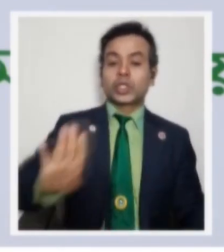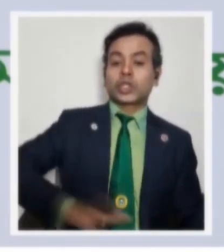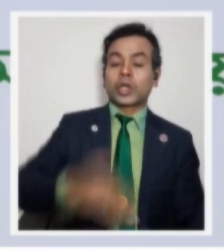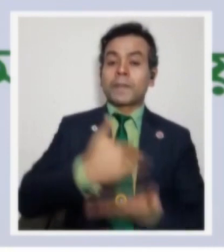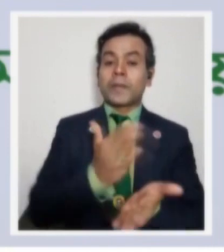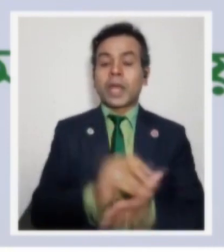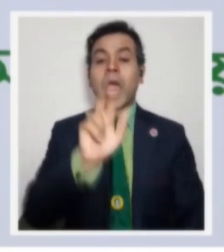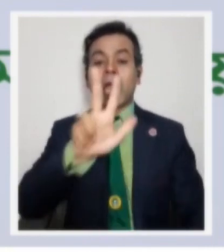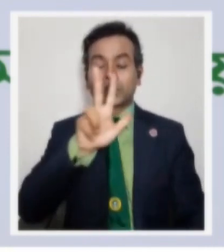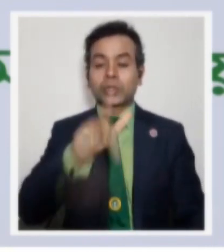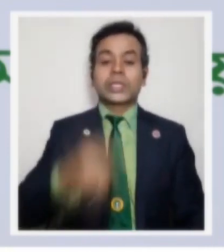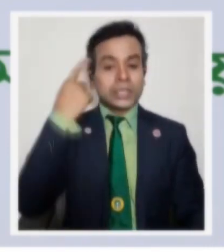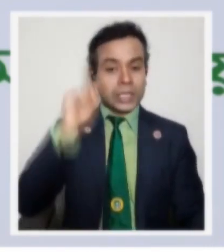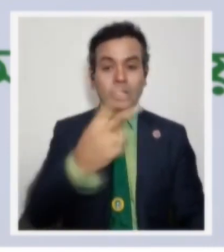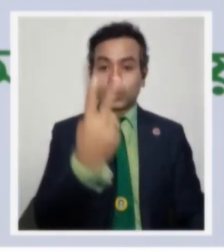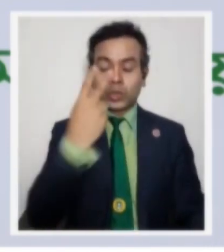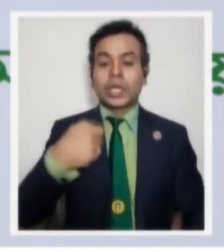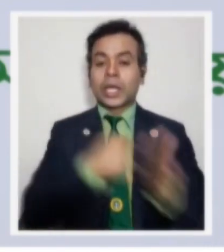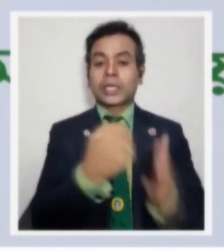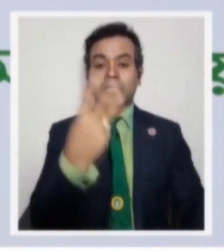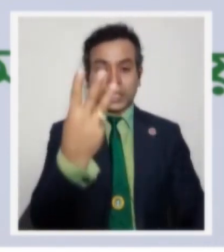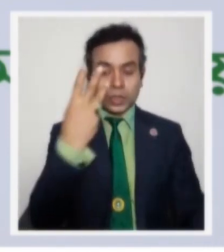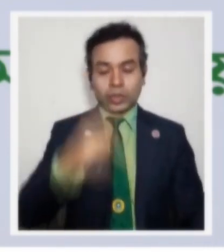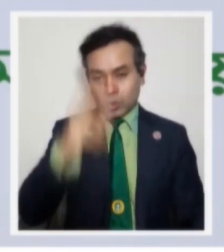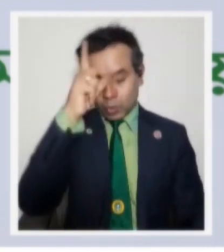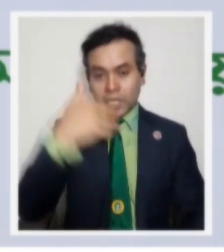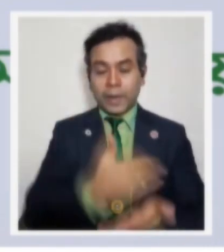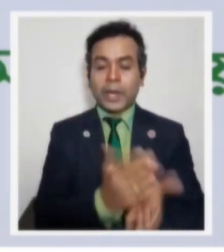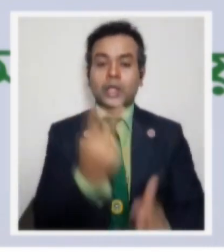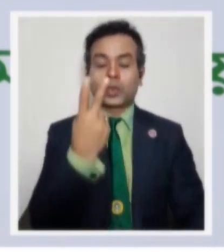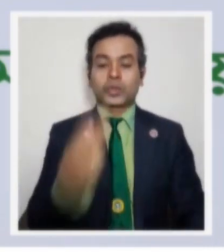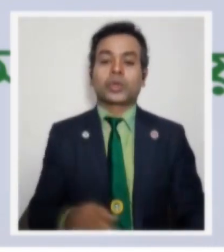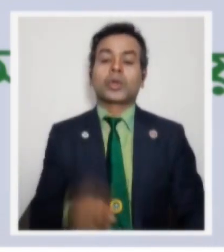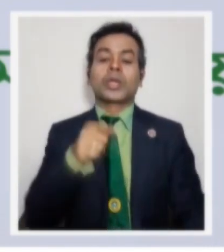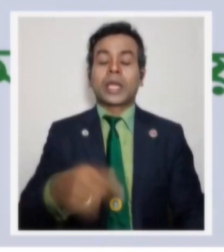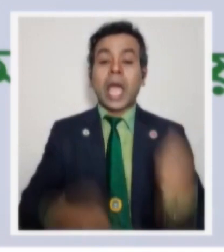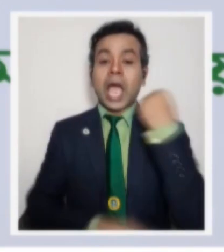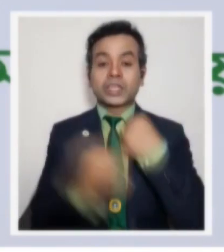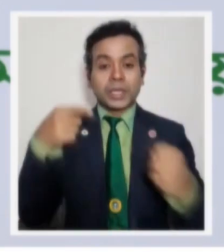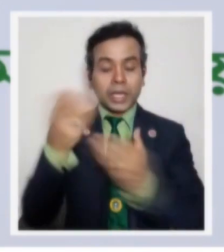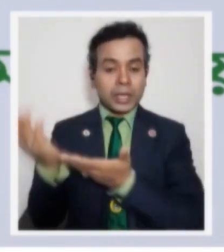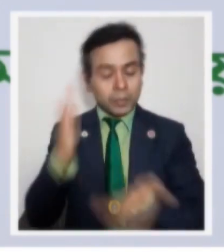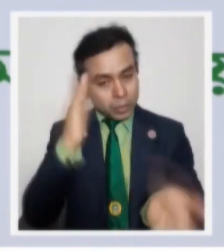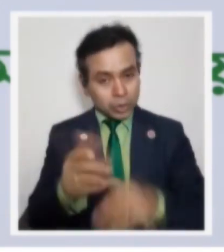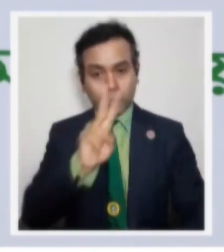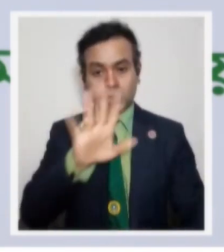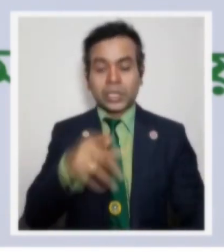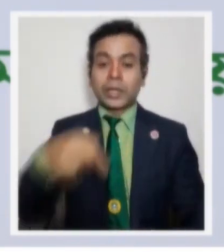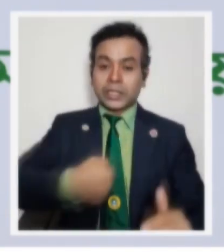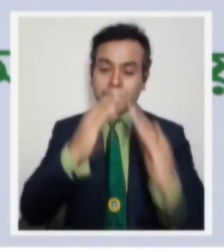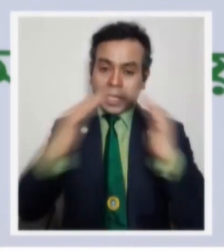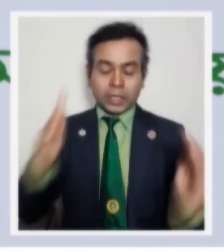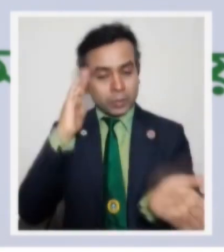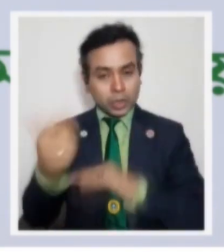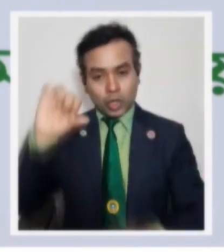মৃত্যুবরণ করেছেন, গত 24 ঘন্টায় যারা মৃত্যুবরণ করেছেন তাদের মধ্যে ঢাকায় 20 জন, চট্টগ্রামে 8 জন, সিলেট 2 জন, রাজশাহী 3 জন এবং